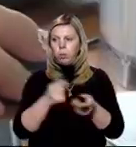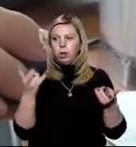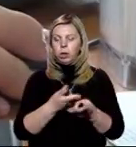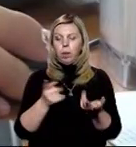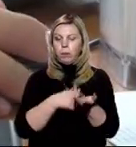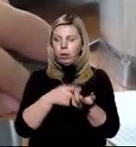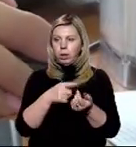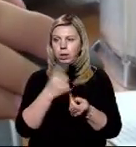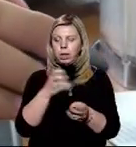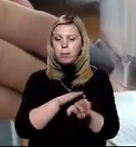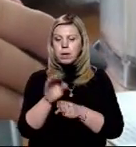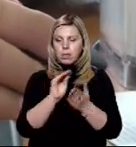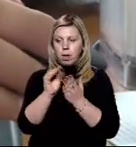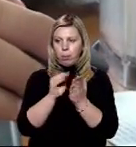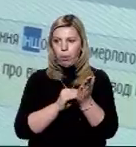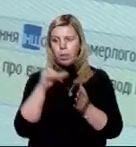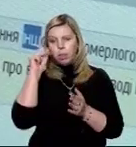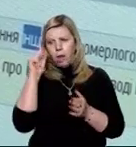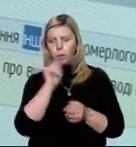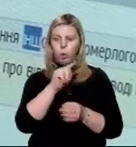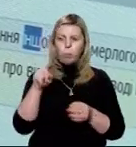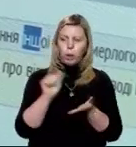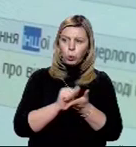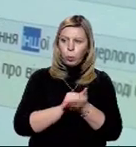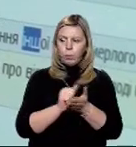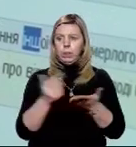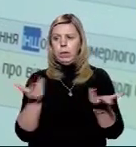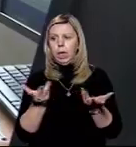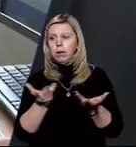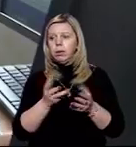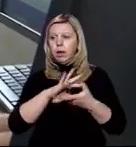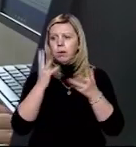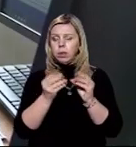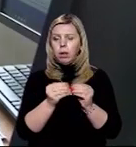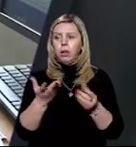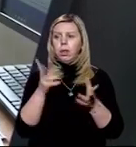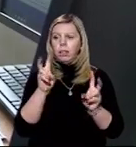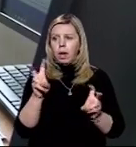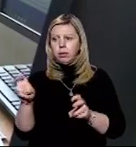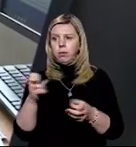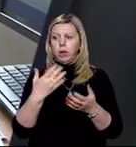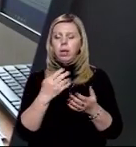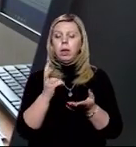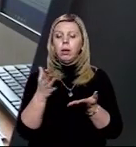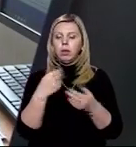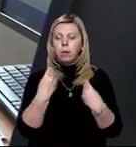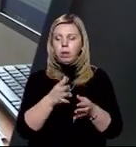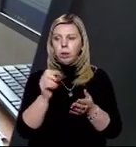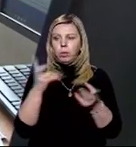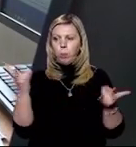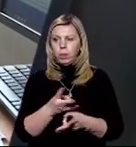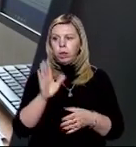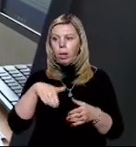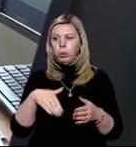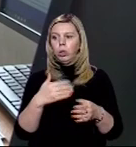поля, які треба заповнити, це якісь дати, номера документів, якісь загальні назви, яким видані документи. Це все необхідно для того, щоб